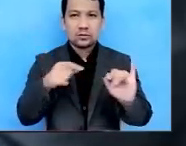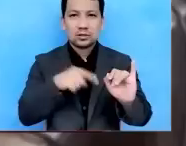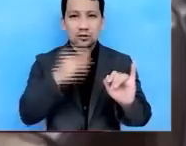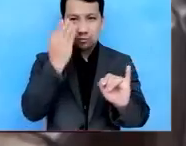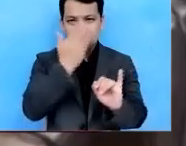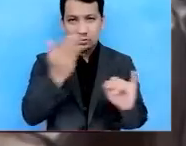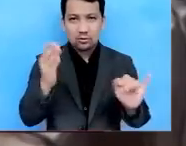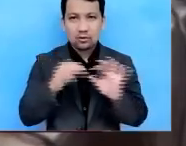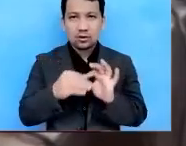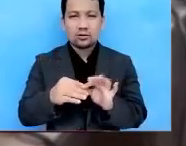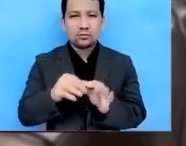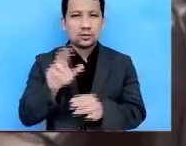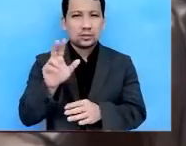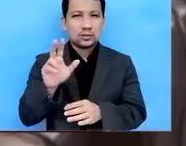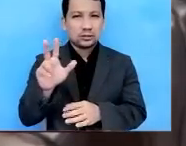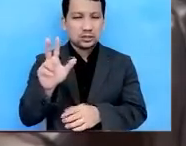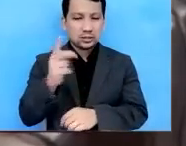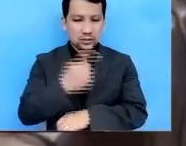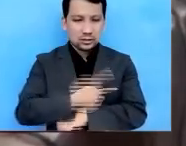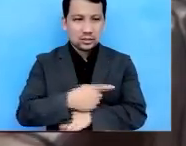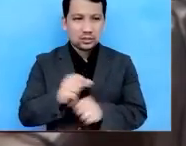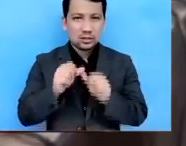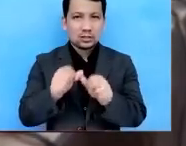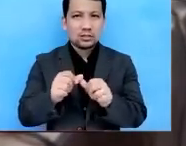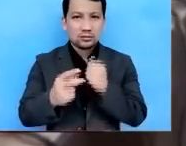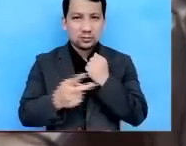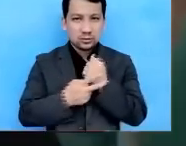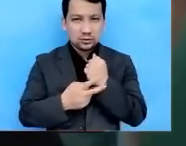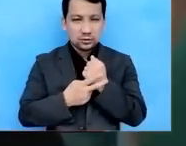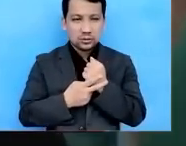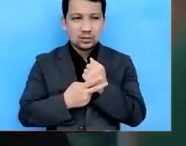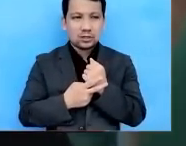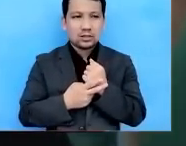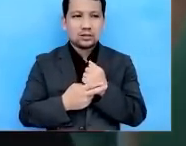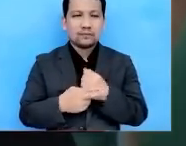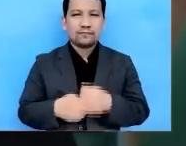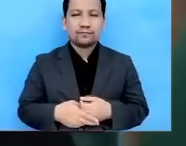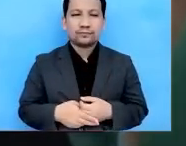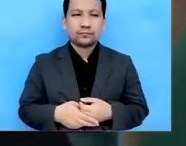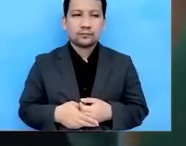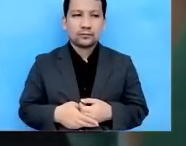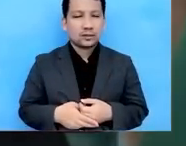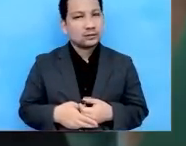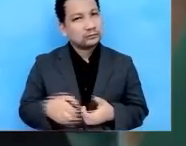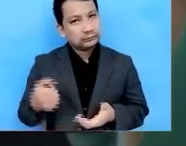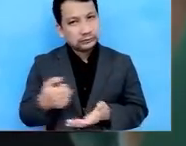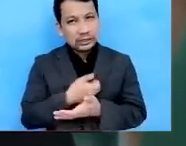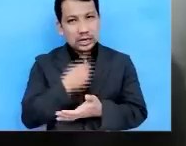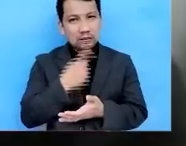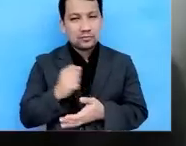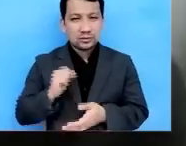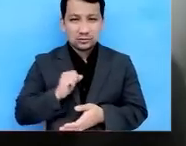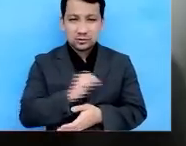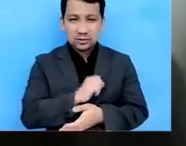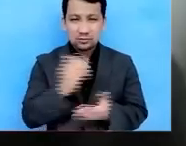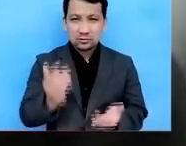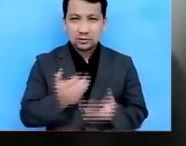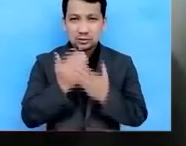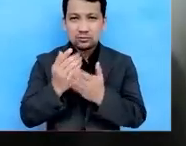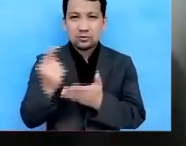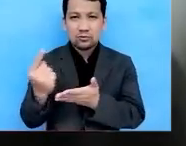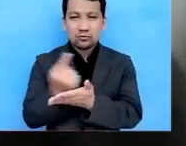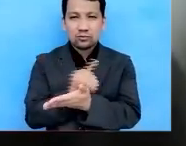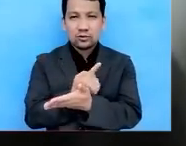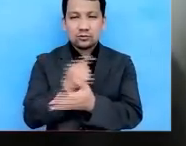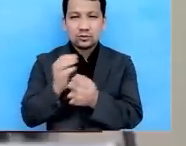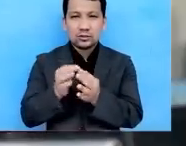hanggang 30 araw lamang daw ang storage capacity nito. Dismayado tuloy ang mga senador. Dahil po dyan, binigyan ng isang linggong palugit